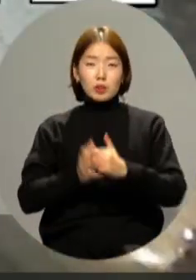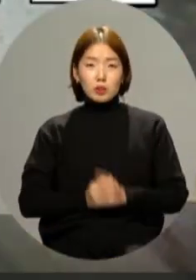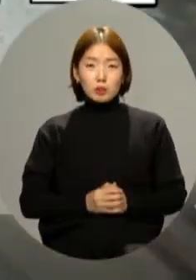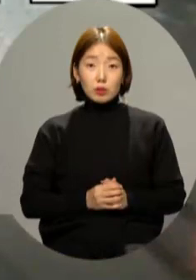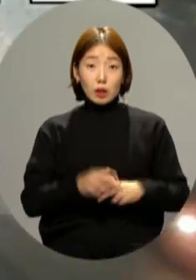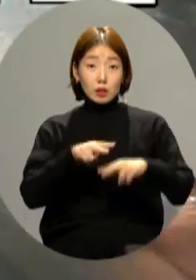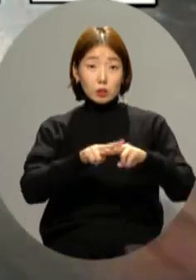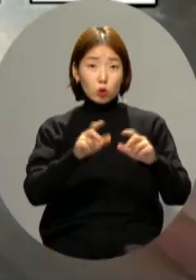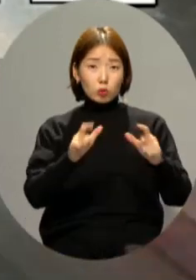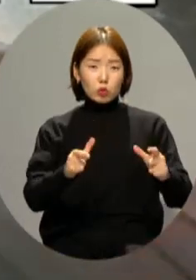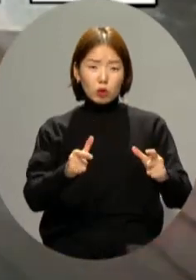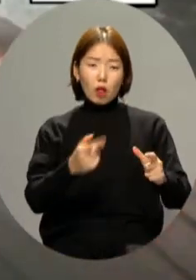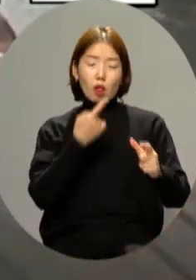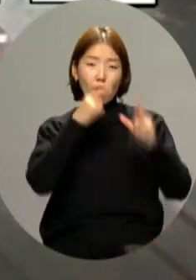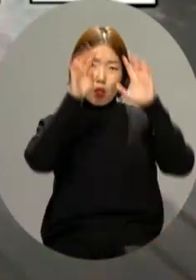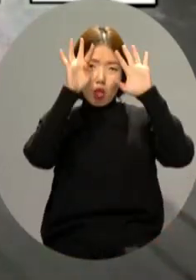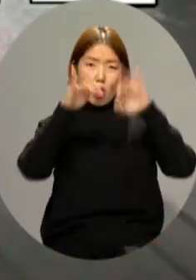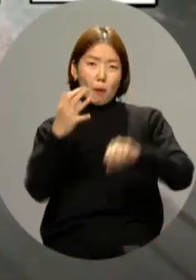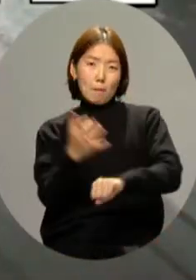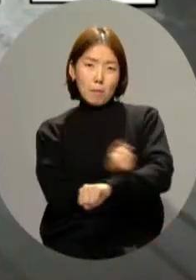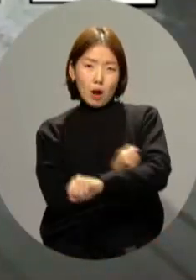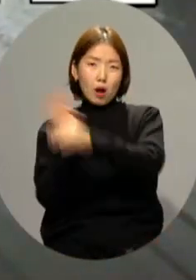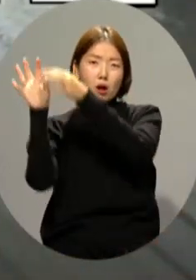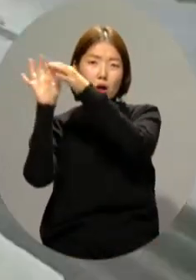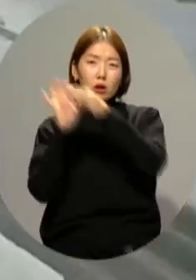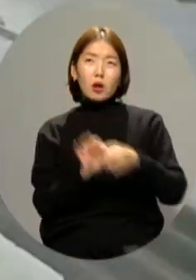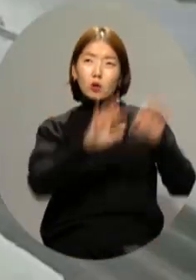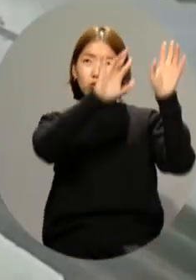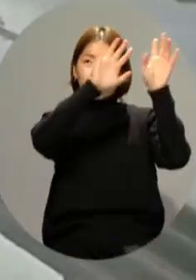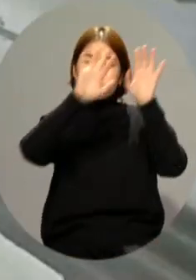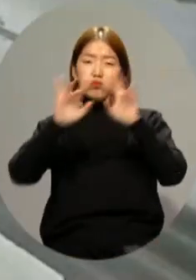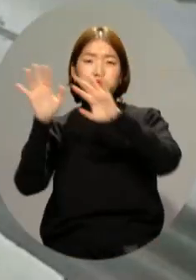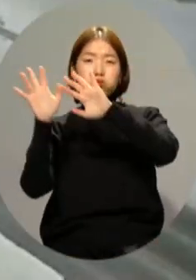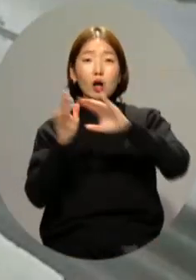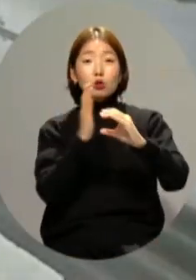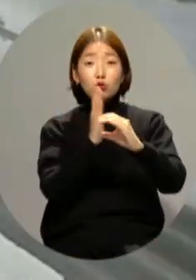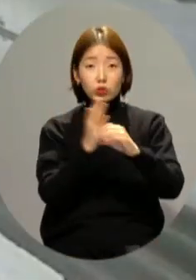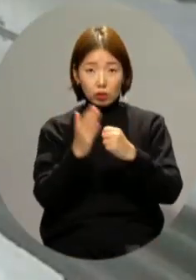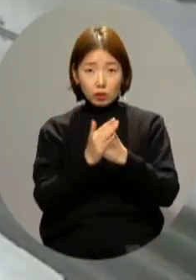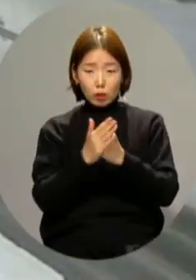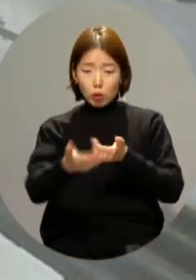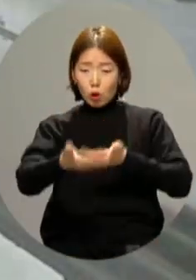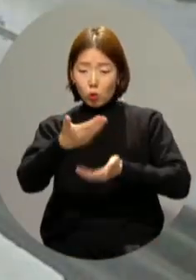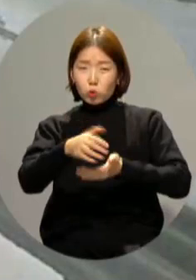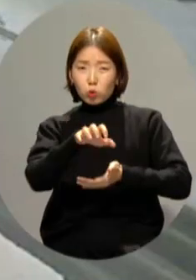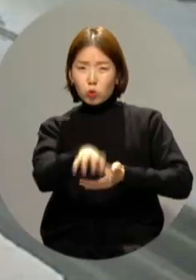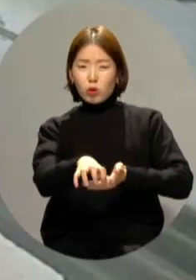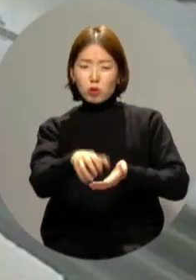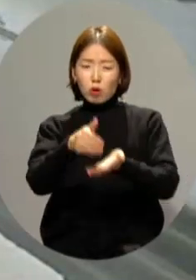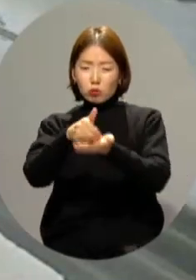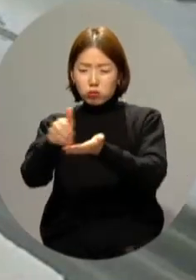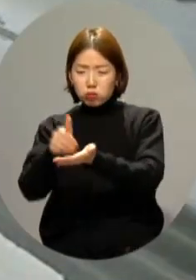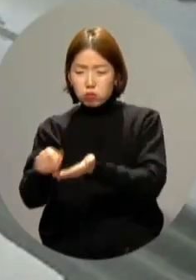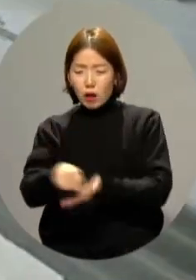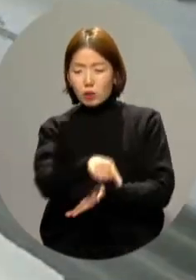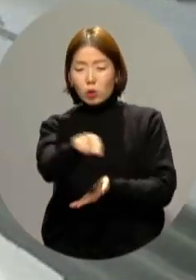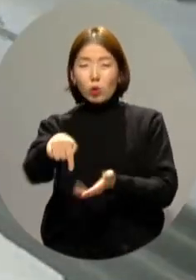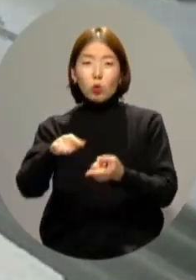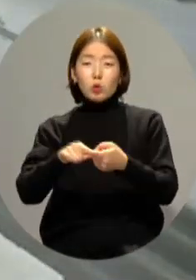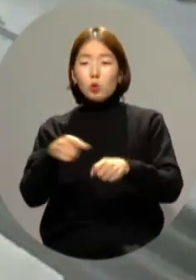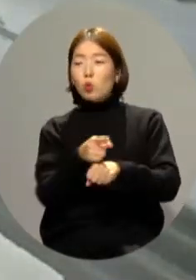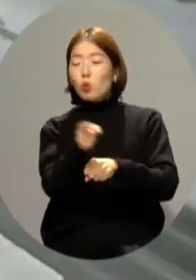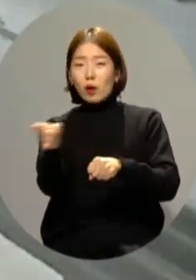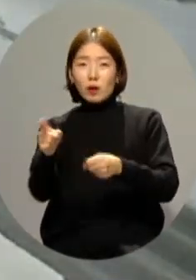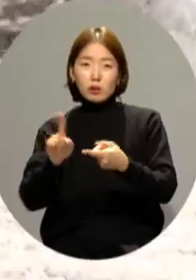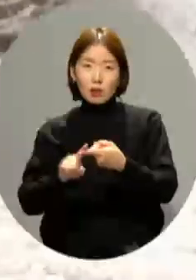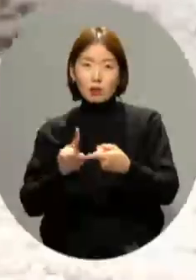특히 정읍에는 워낙 많은 눈이 쉼없이 내리고 있는 터라 인근의 호남고속도로의 경우 제설이 진행된 주행차로를